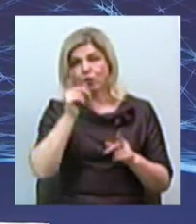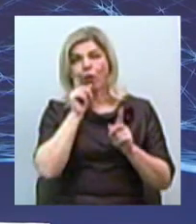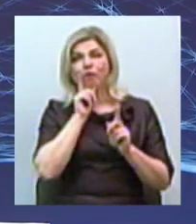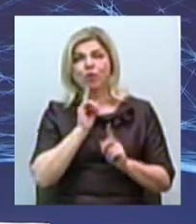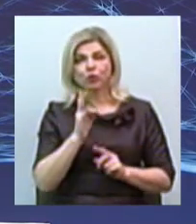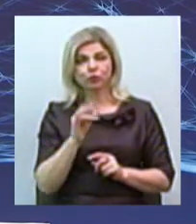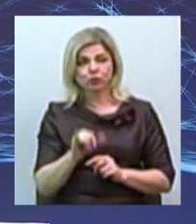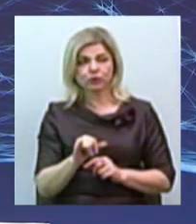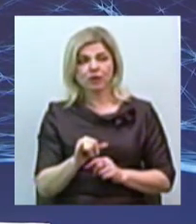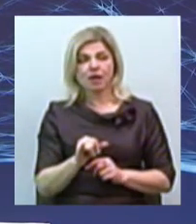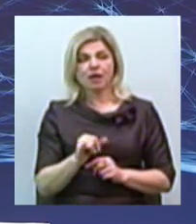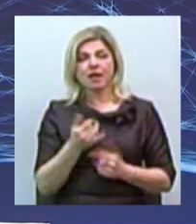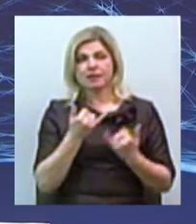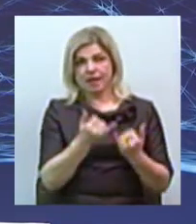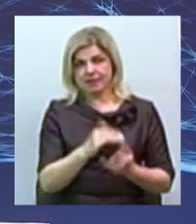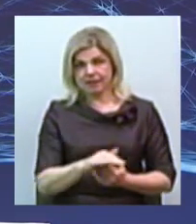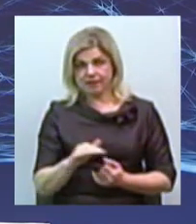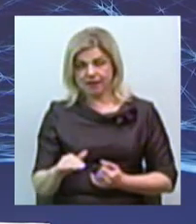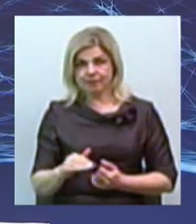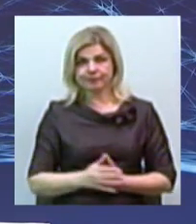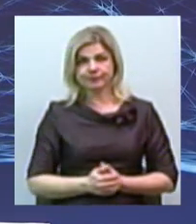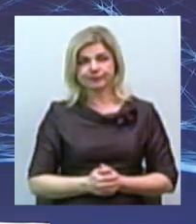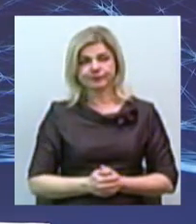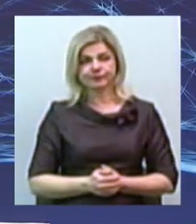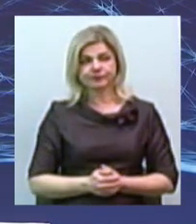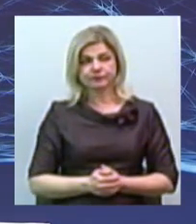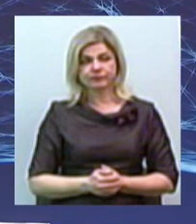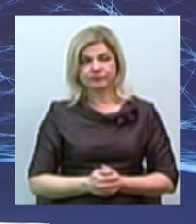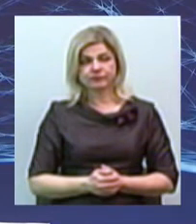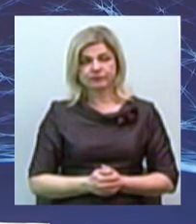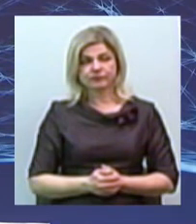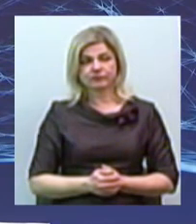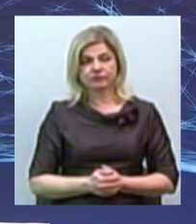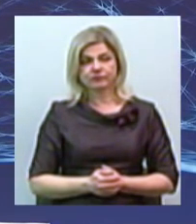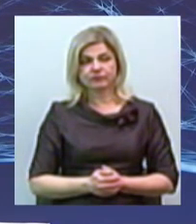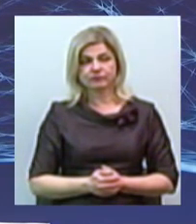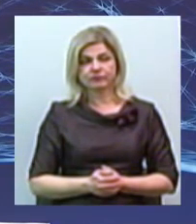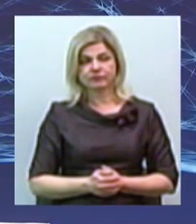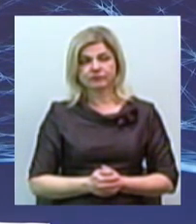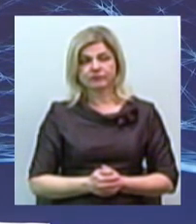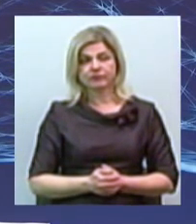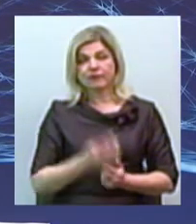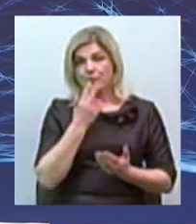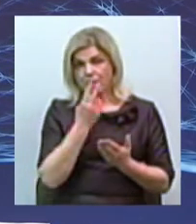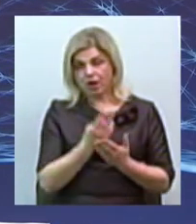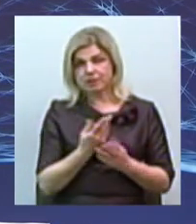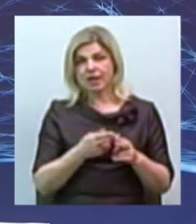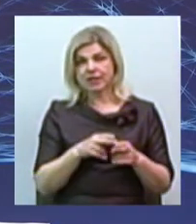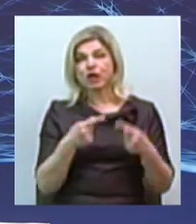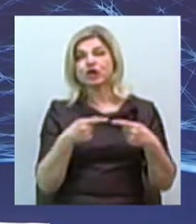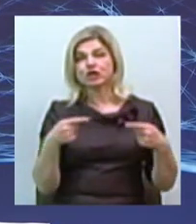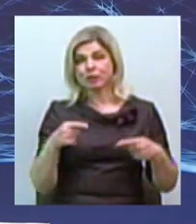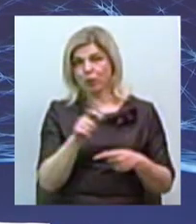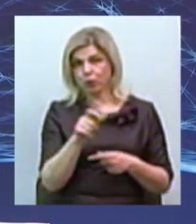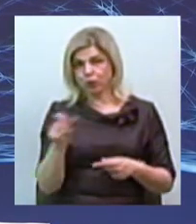комфортну безпосередньо для дітей. І, ну, скажімо так, вийти за рамки і межі закладу. Показати це іншим людям, а